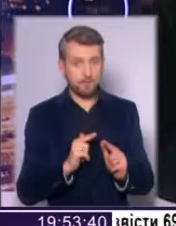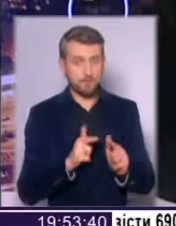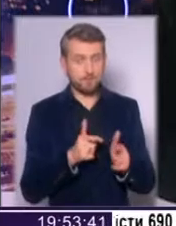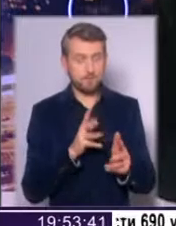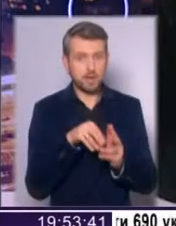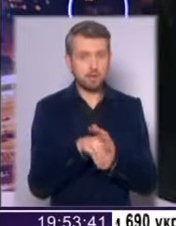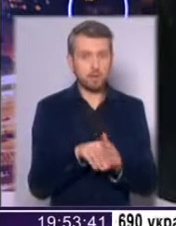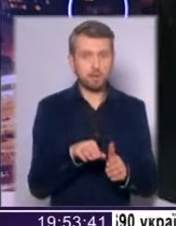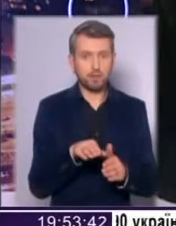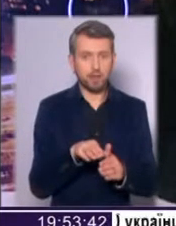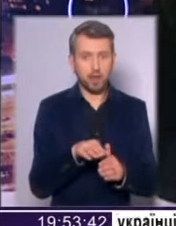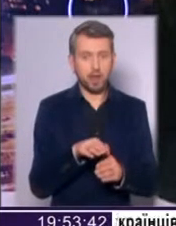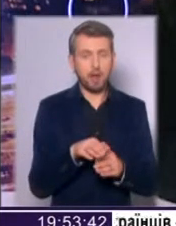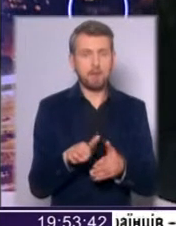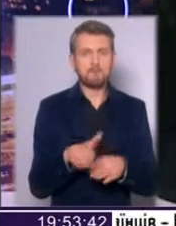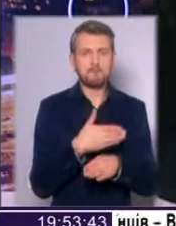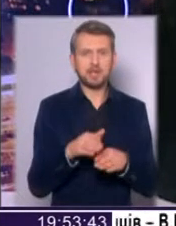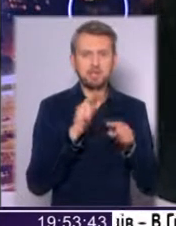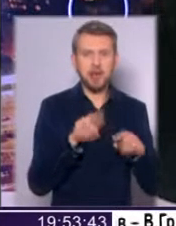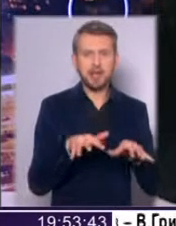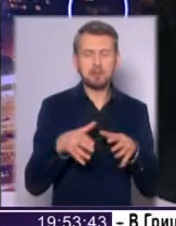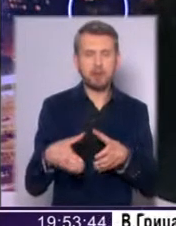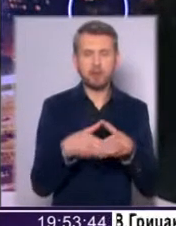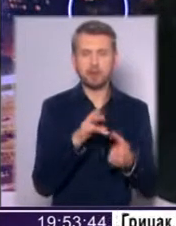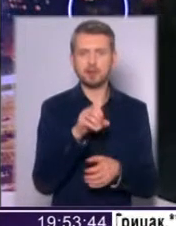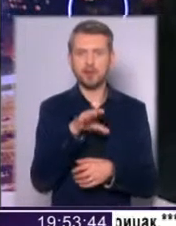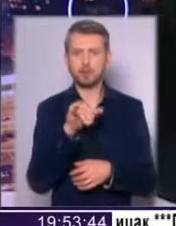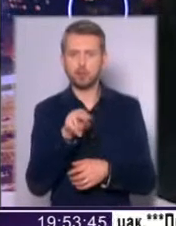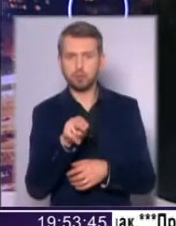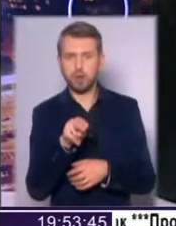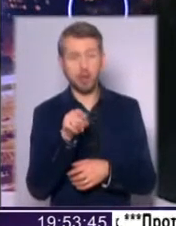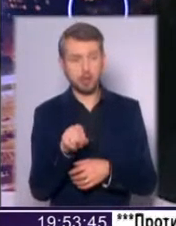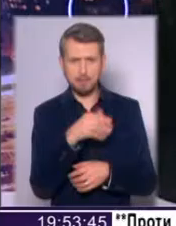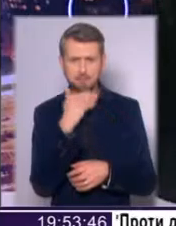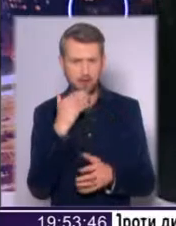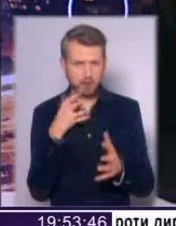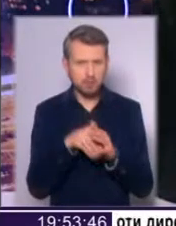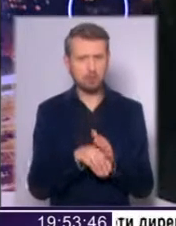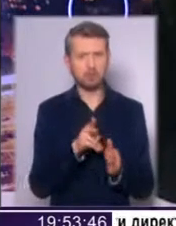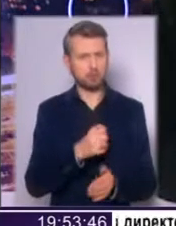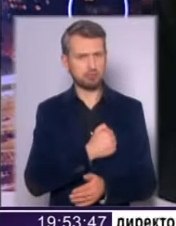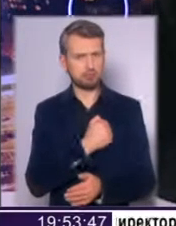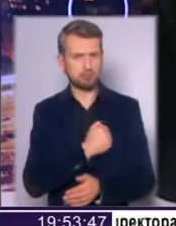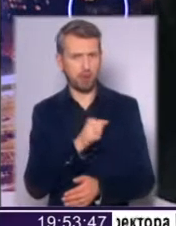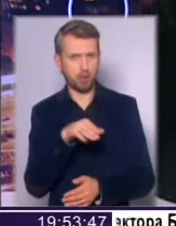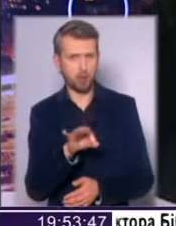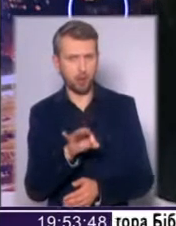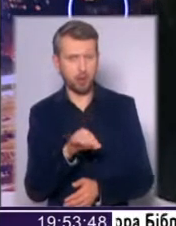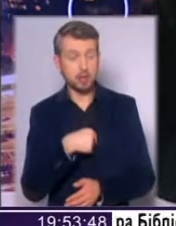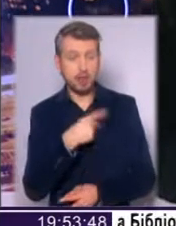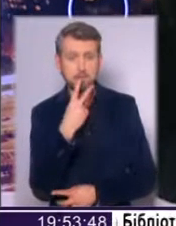об'єднання «Наступ», і там багато хлопців, які прийшли через АТО, і я бачу, що у них, ну,